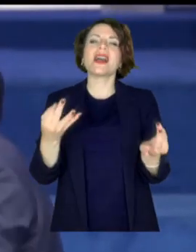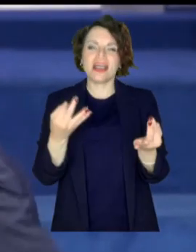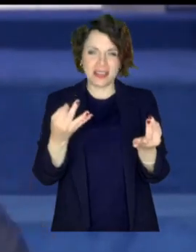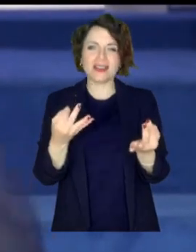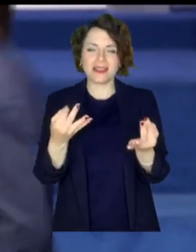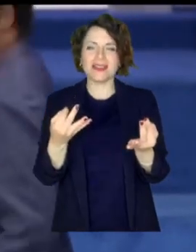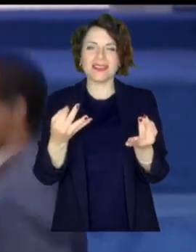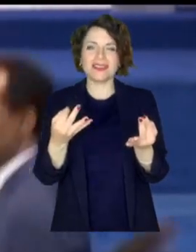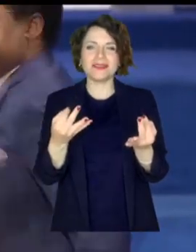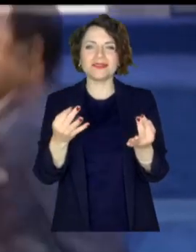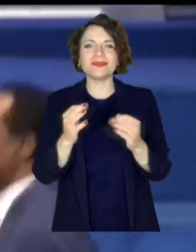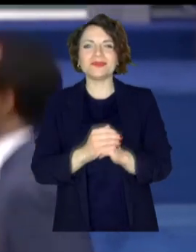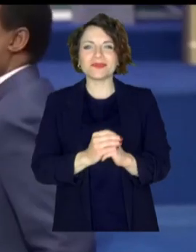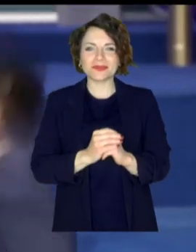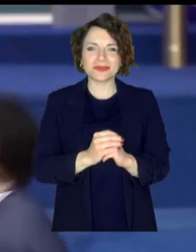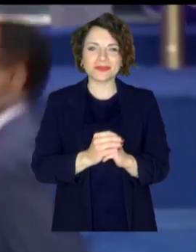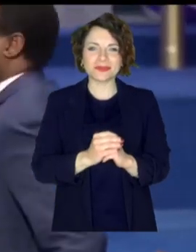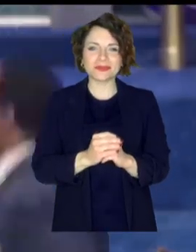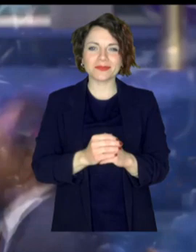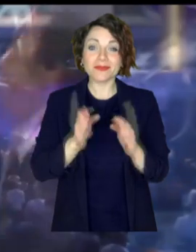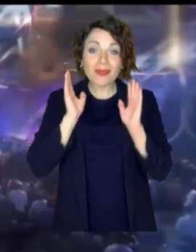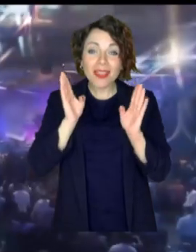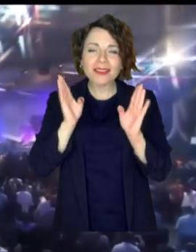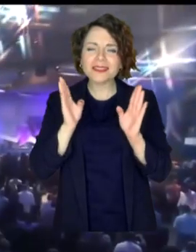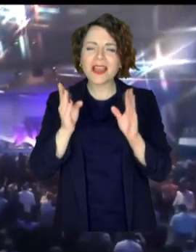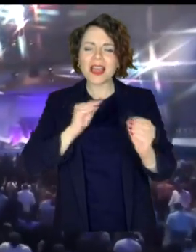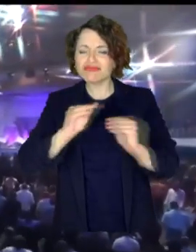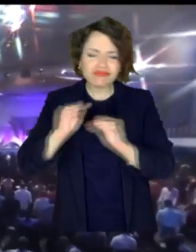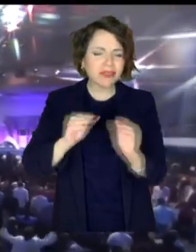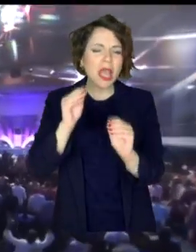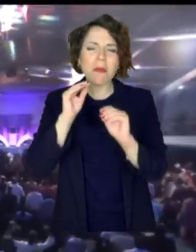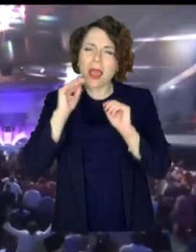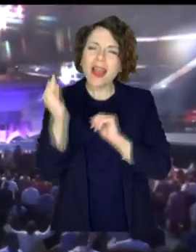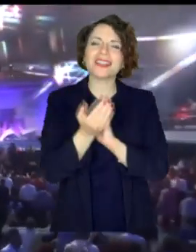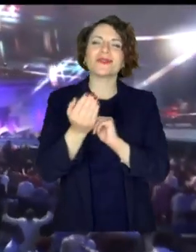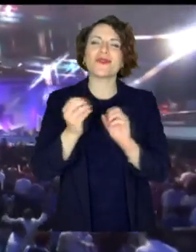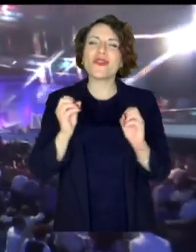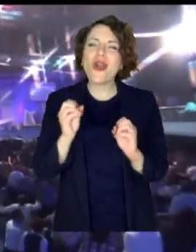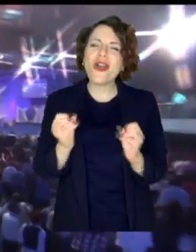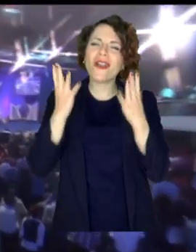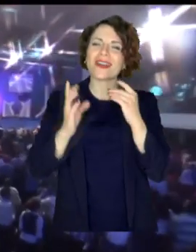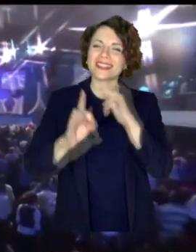le cose nella vostra vita. Sistemate tutto, gloria a Dio! Wow!